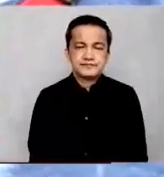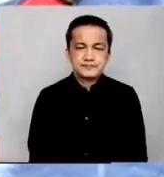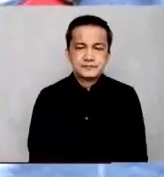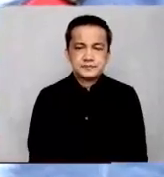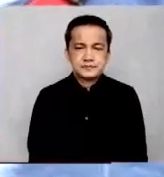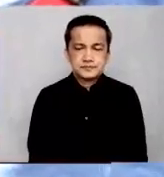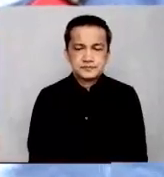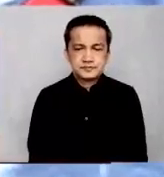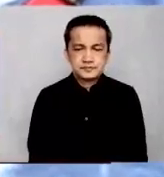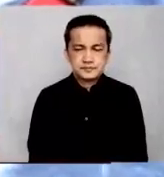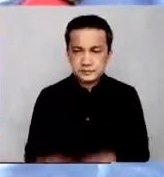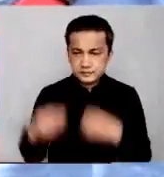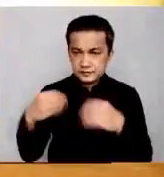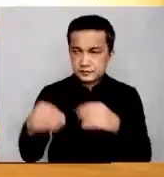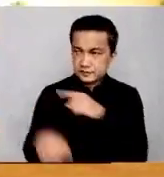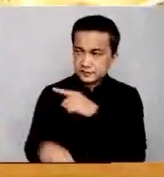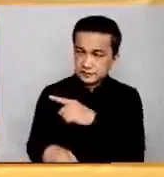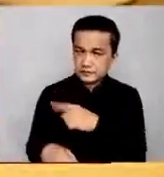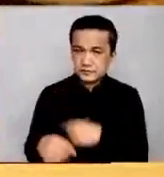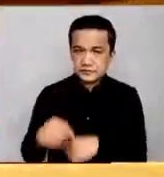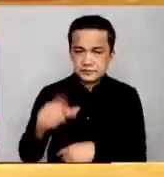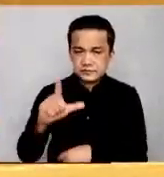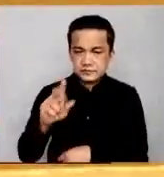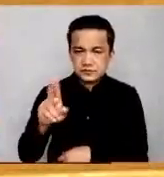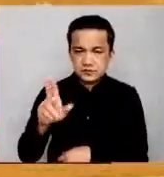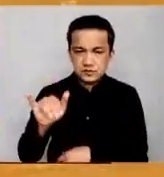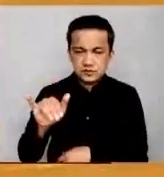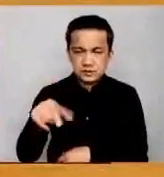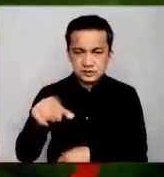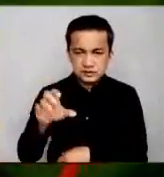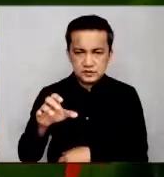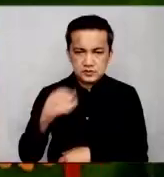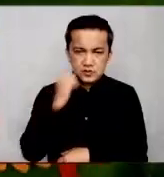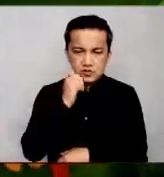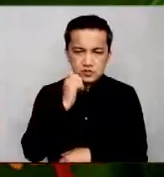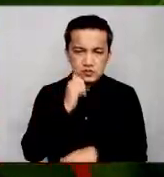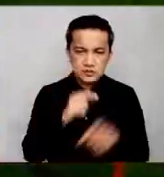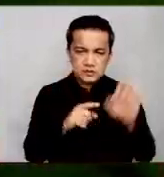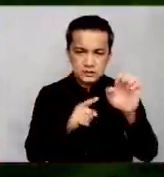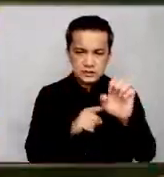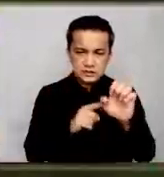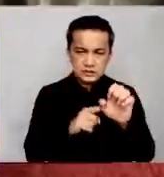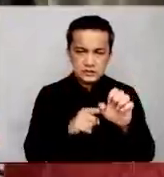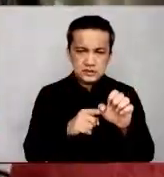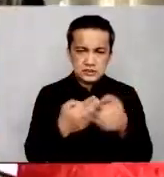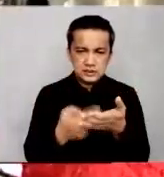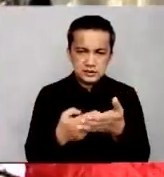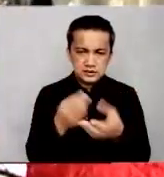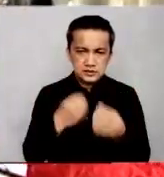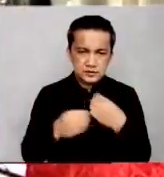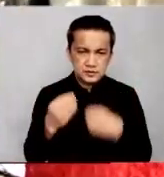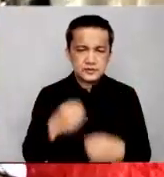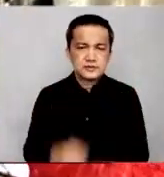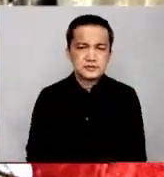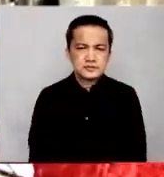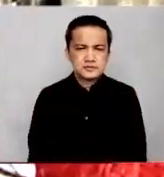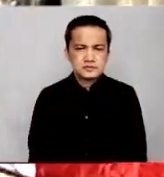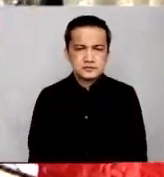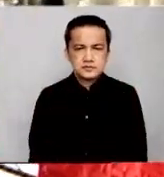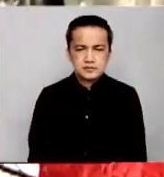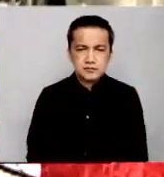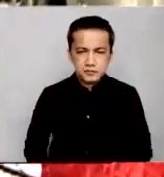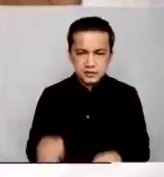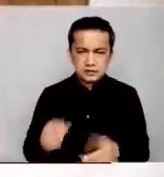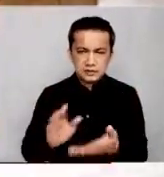Sa karinderyang ito ni Aling Lucy sa Quezon City, panay extra rice ang mga kumakain. Pero nang tumaas ang presyo